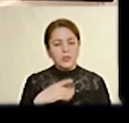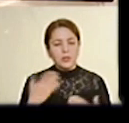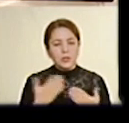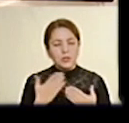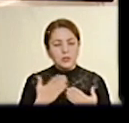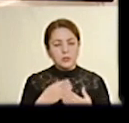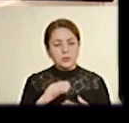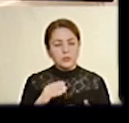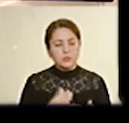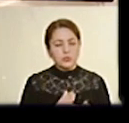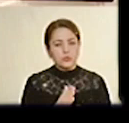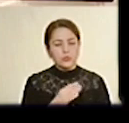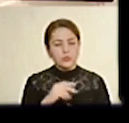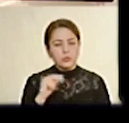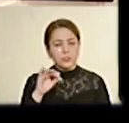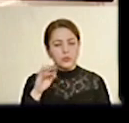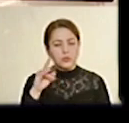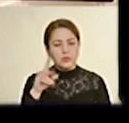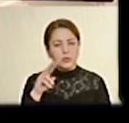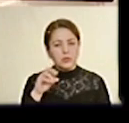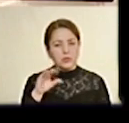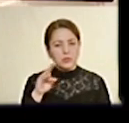suvda changlanadi?